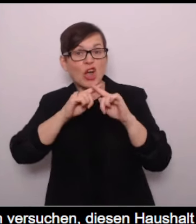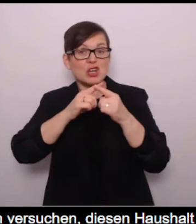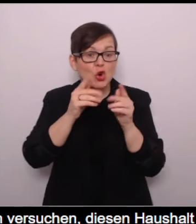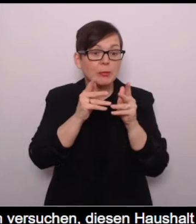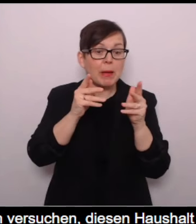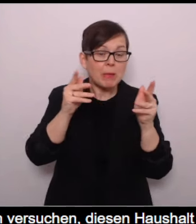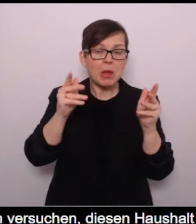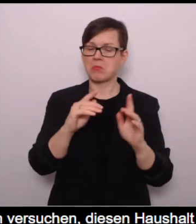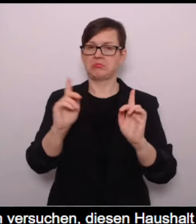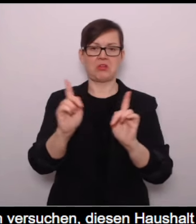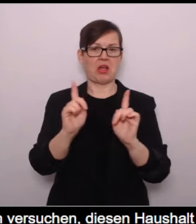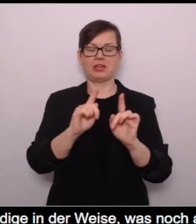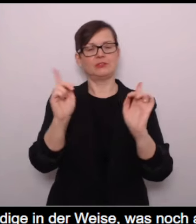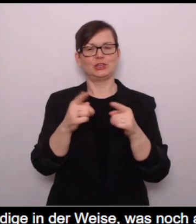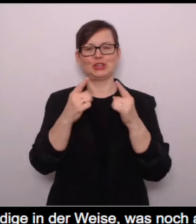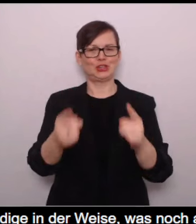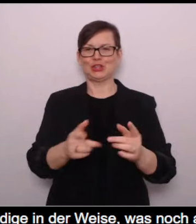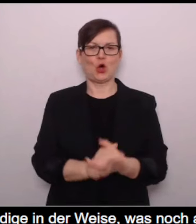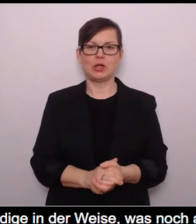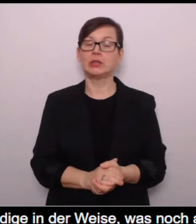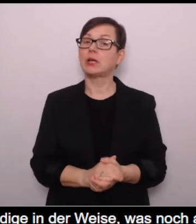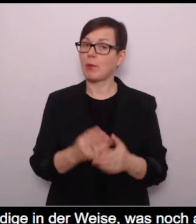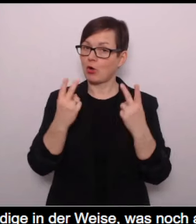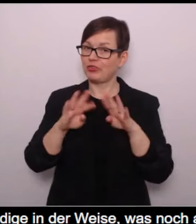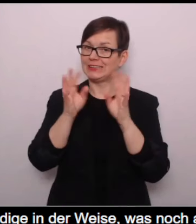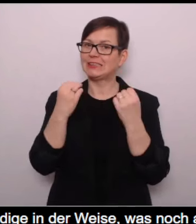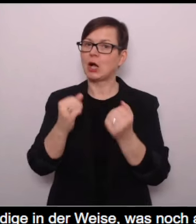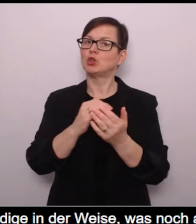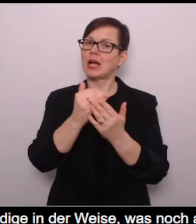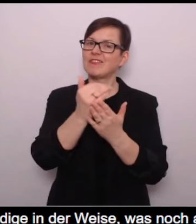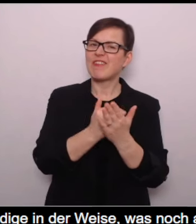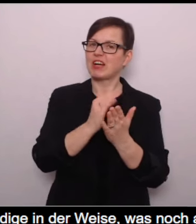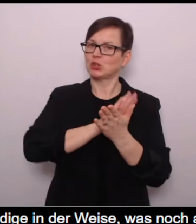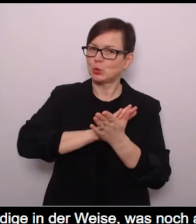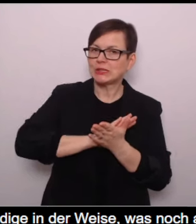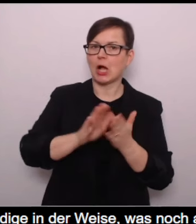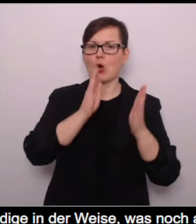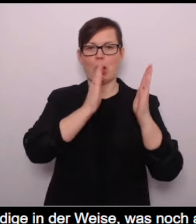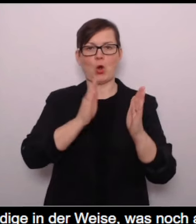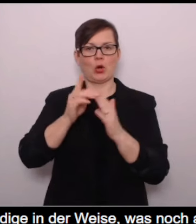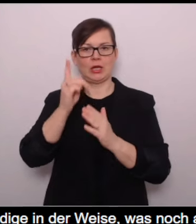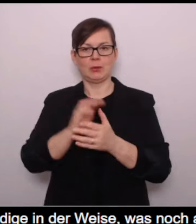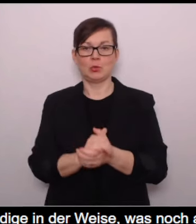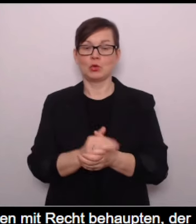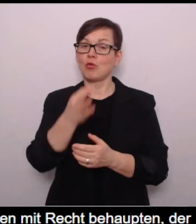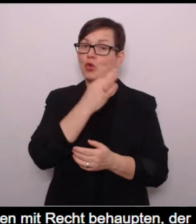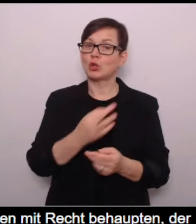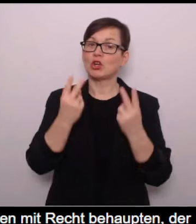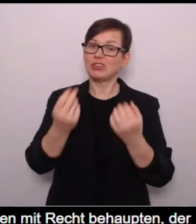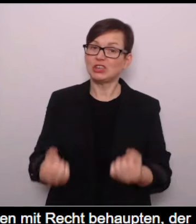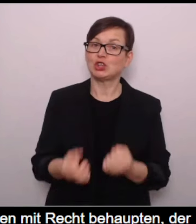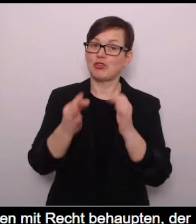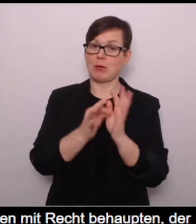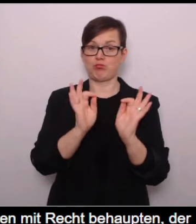Maßgabe, hier keinen Schuldenhaushalt zu produzieren, verfassungskonform